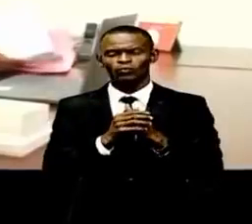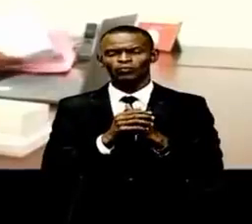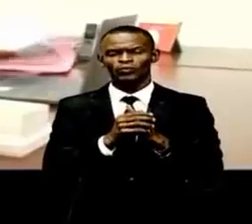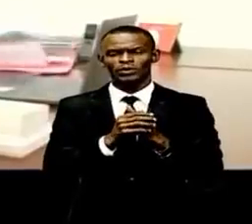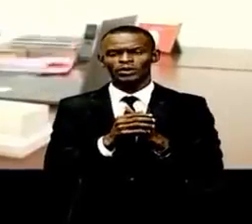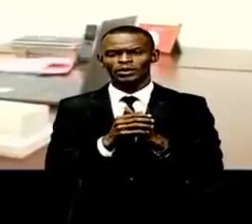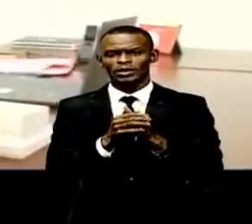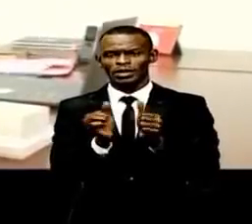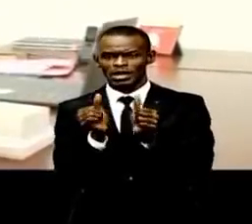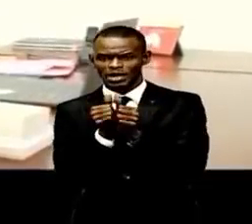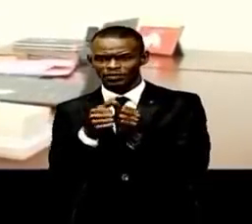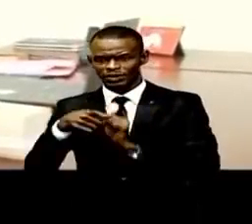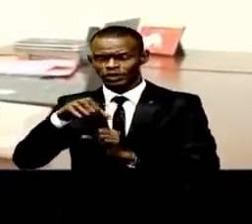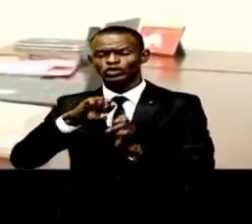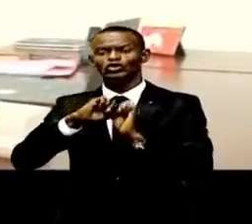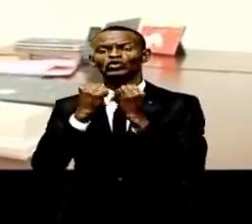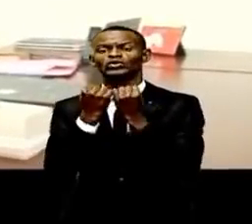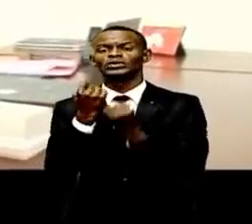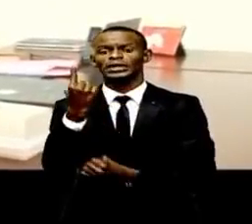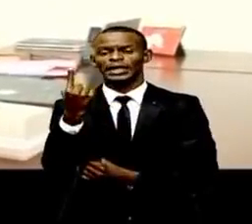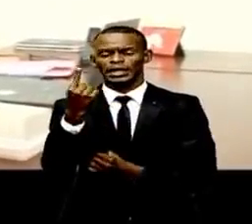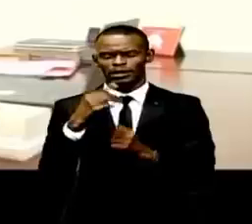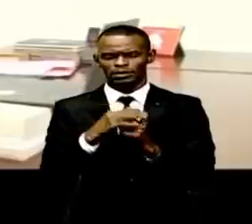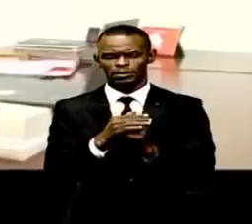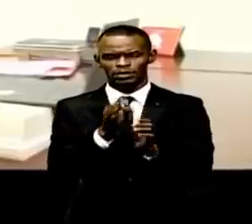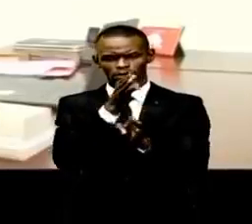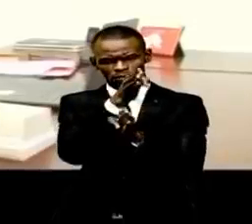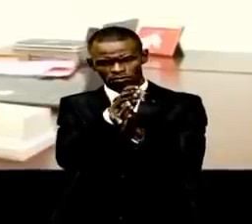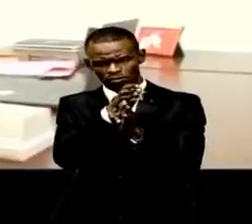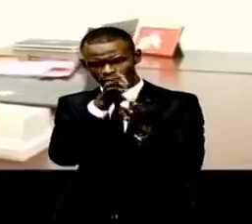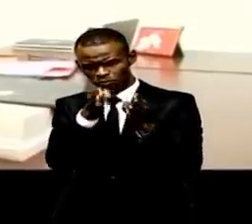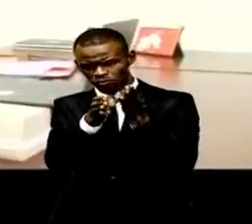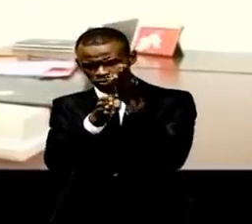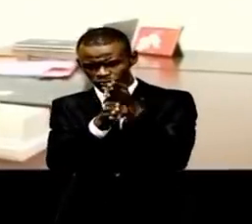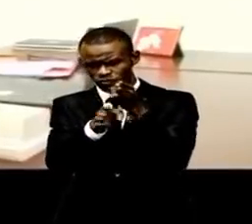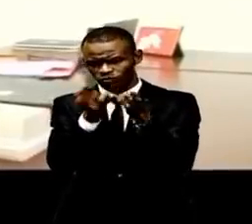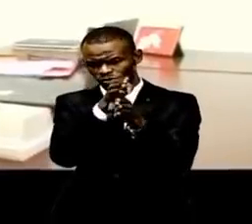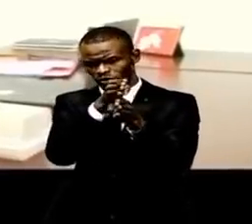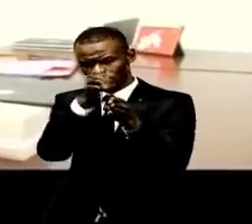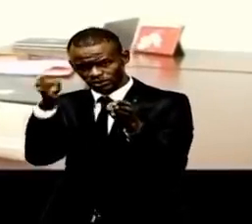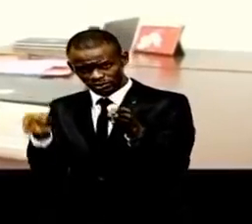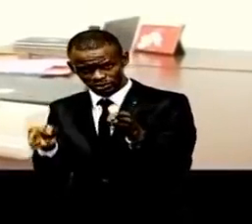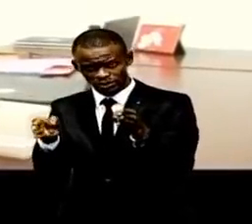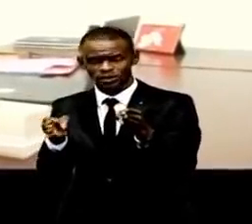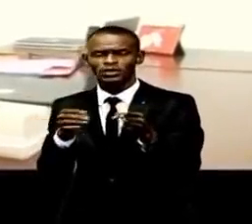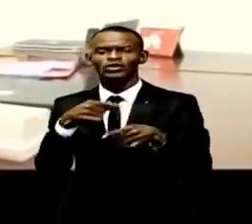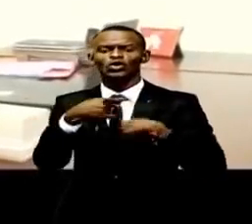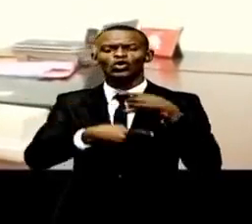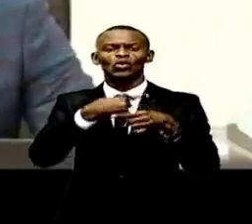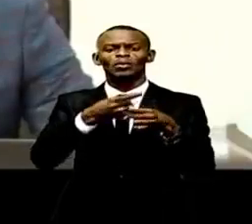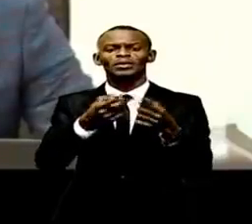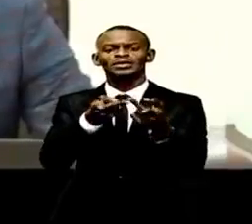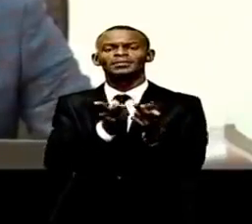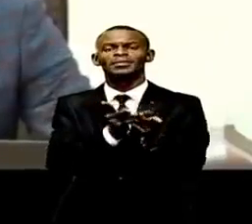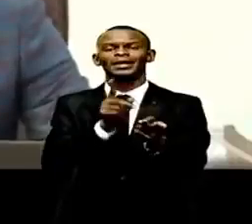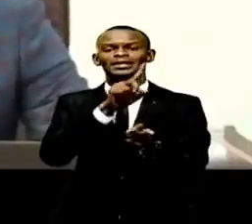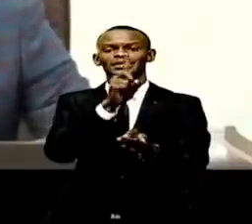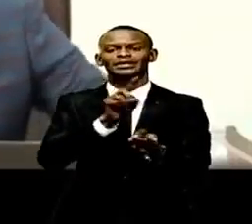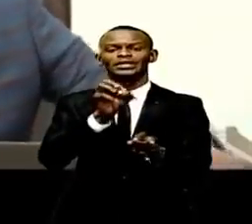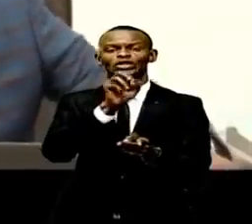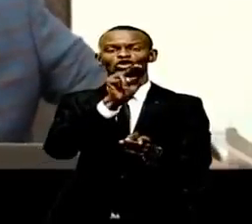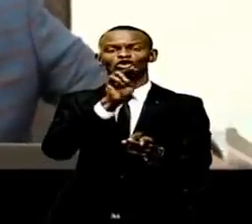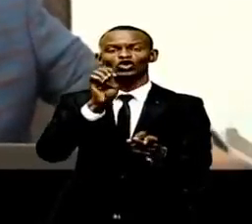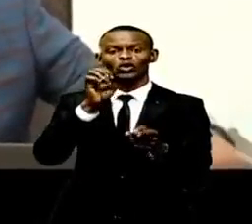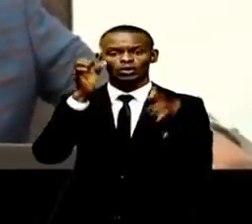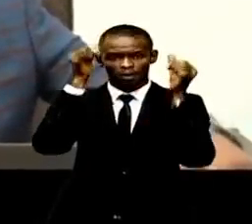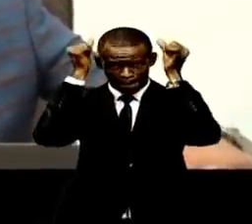la réalisation de travaux de viabilisation de la zone économique spéciale pilote de Maluku en passant par le retrait du